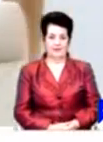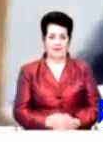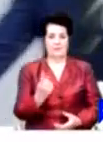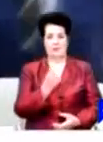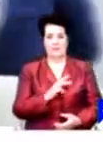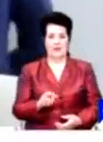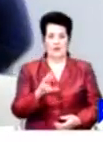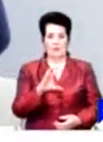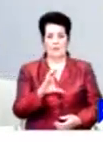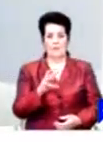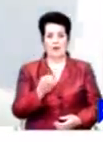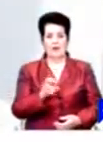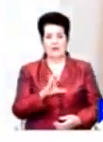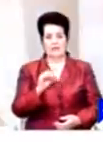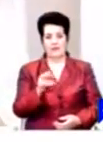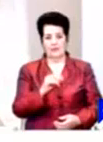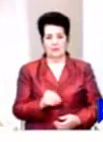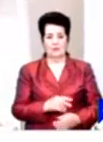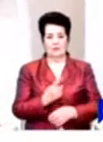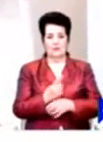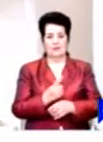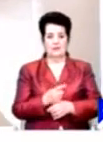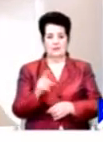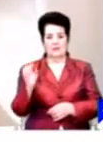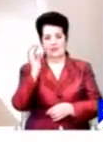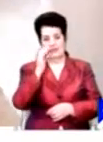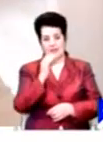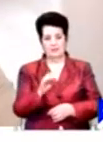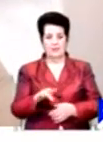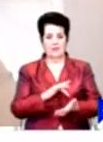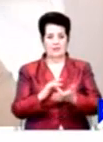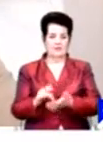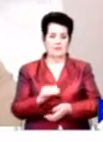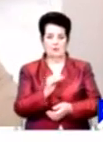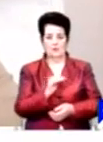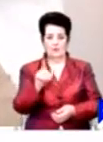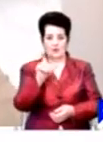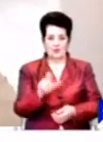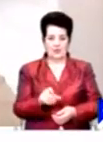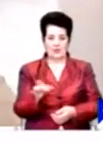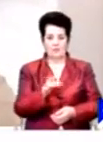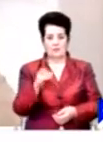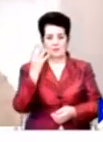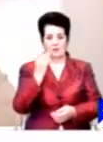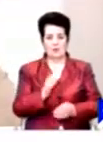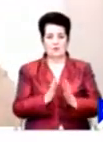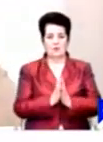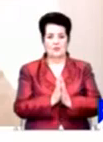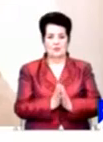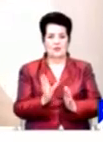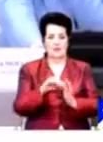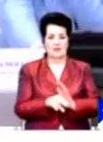Premierul Maia Sandu solicită Tiraspolului scoaterea interdicției de călătorie pentru oficialii Republicii Moldova. Solicitarea a fost făcută în